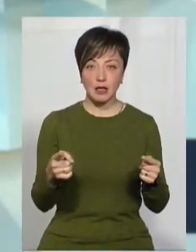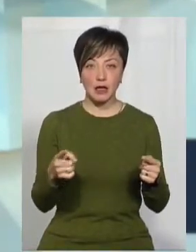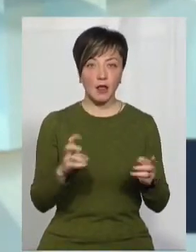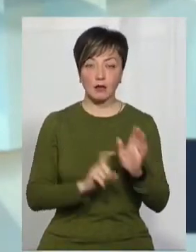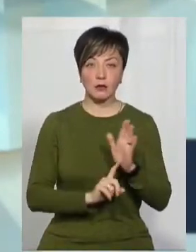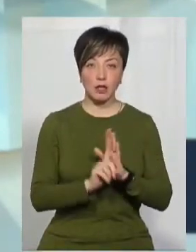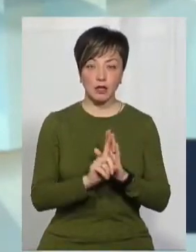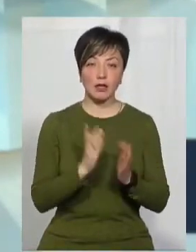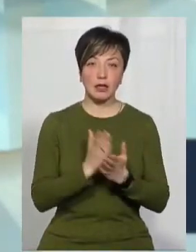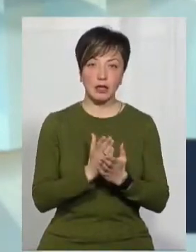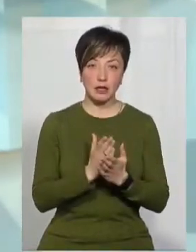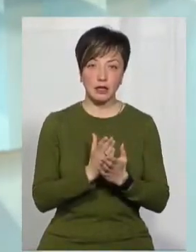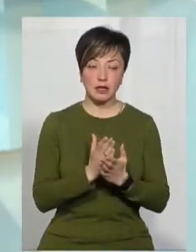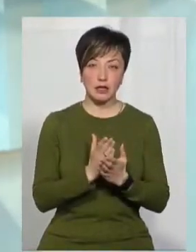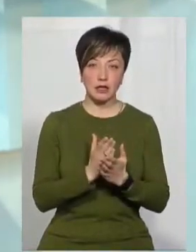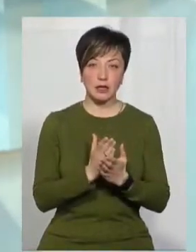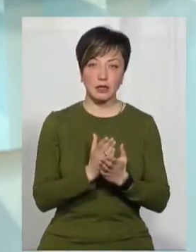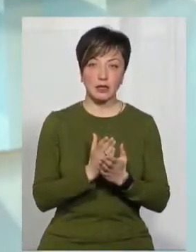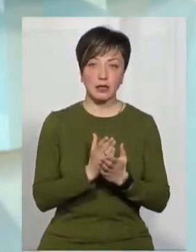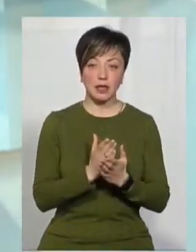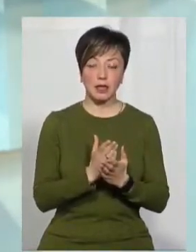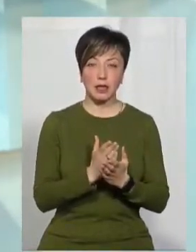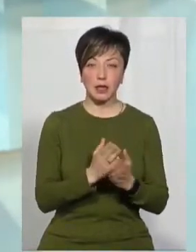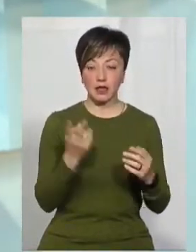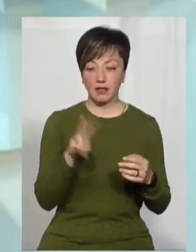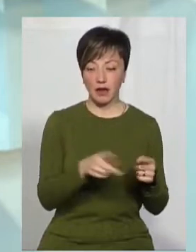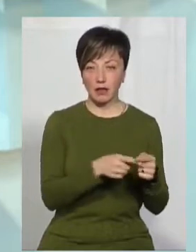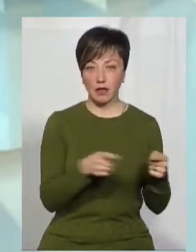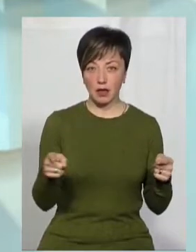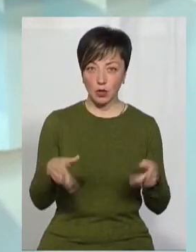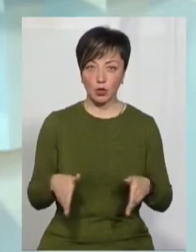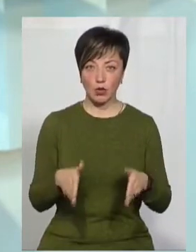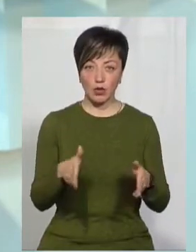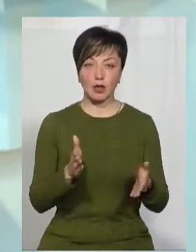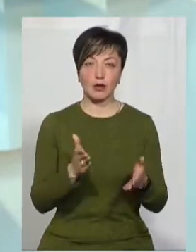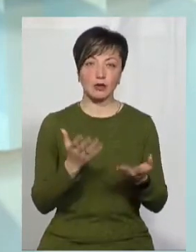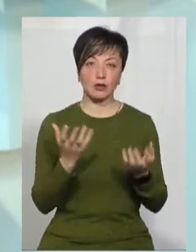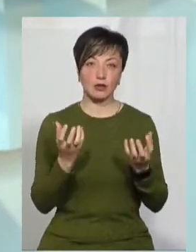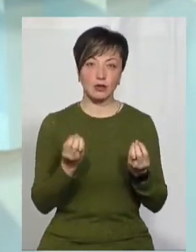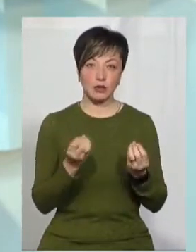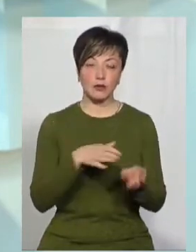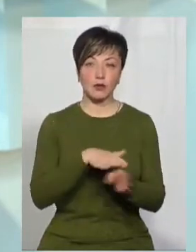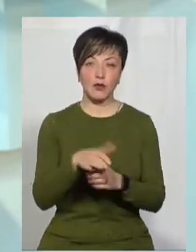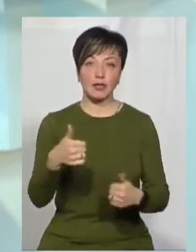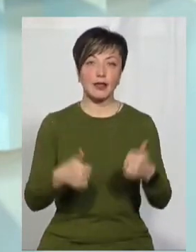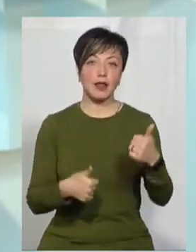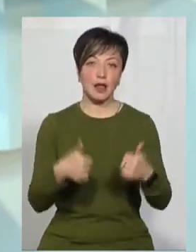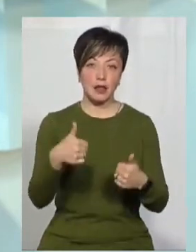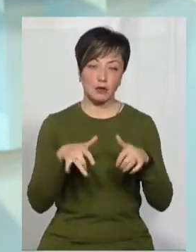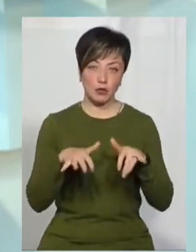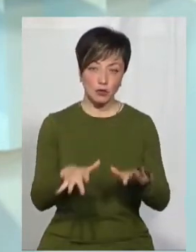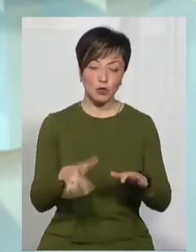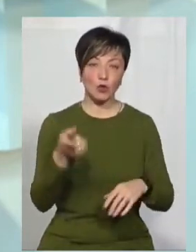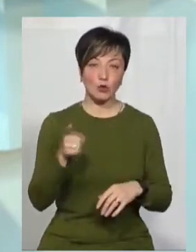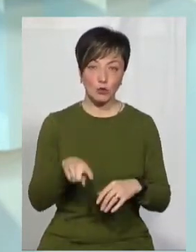не розпочалися. Тобто є ділянки доріг, дві ділянки доріг, одна ділянка доріг, на які якби, ще відбуваються тендерні процедури.